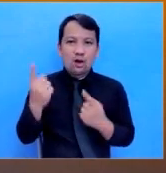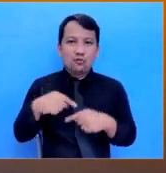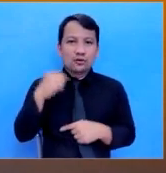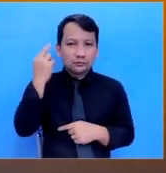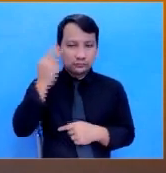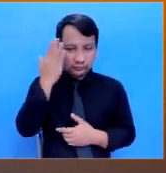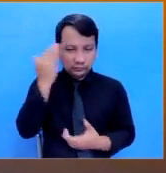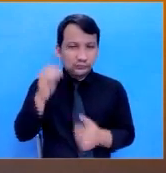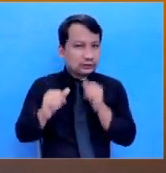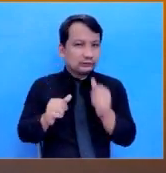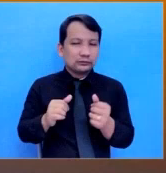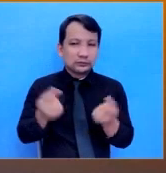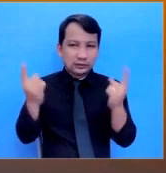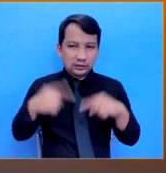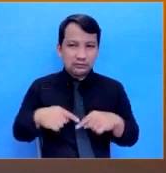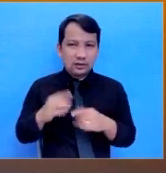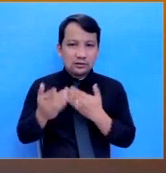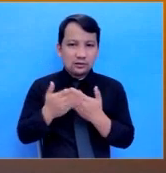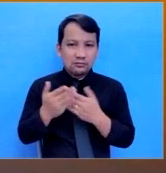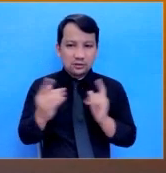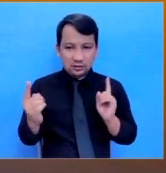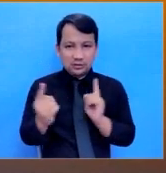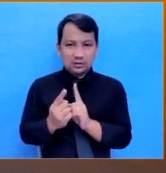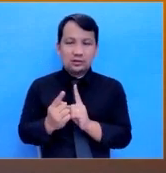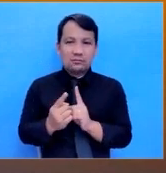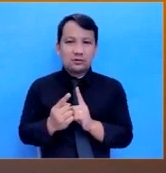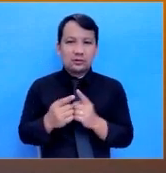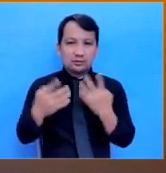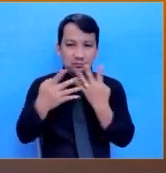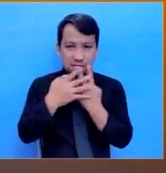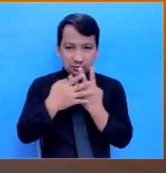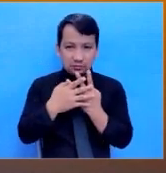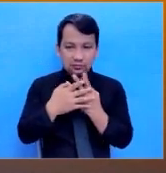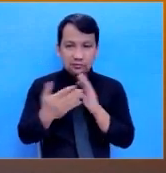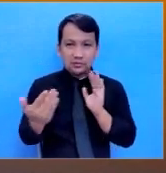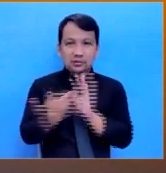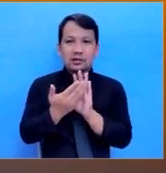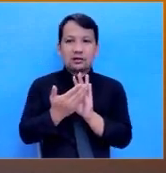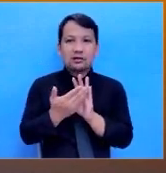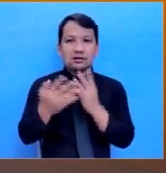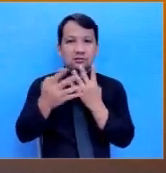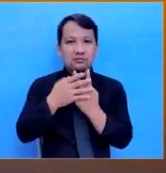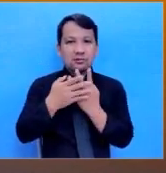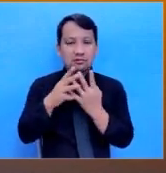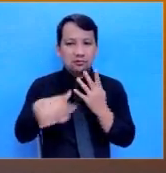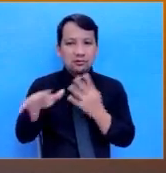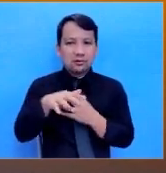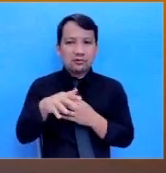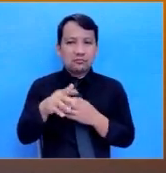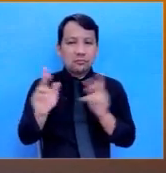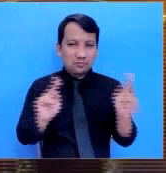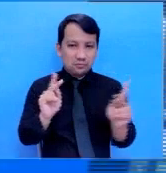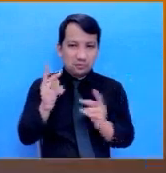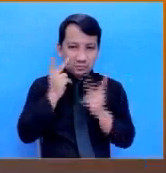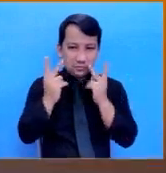bakit hindi dapat basta-basta lumusot sa harang at lumapit sa mga kulungan ng hayop ang mga bisita.